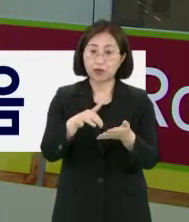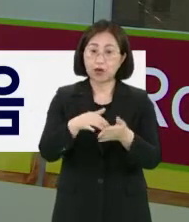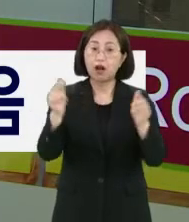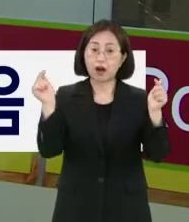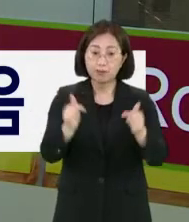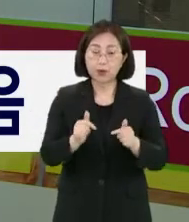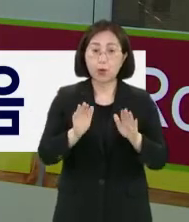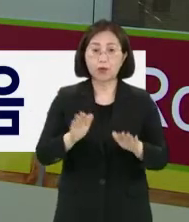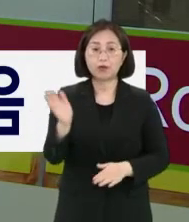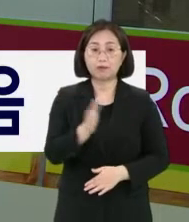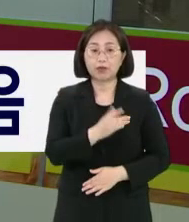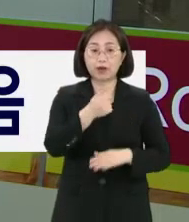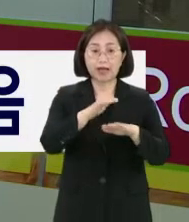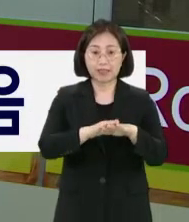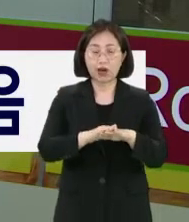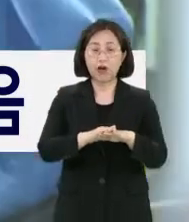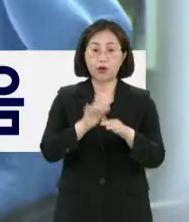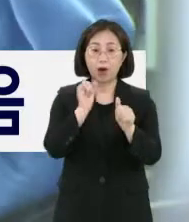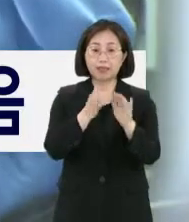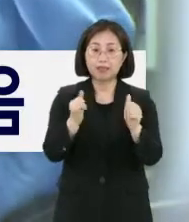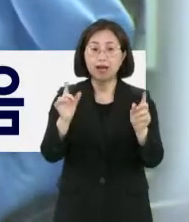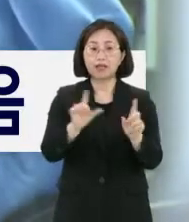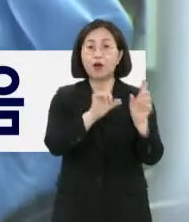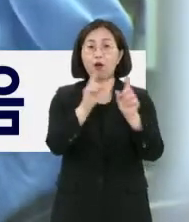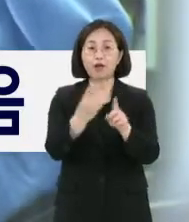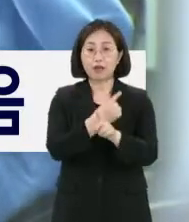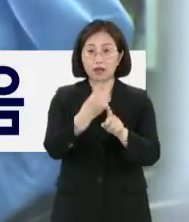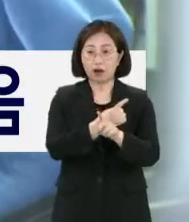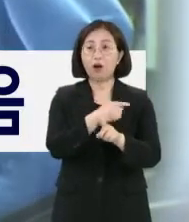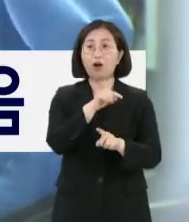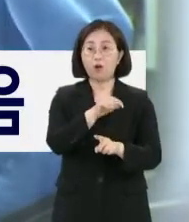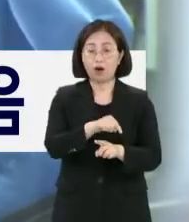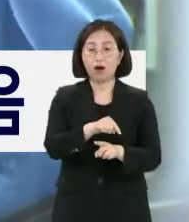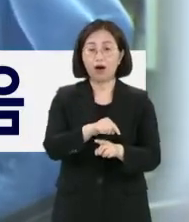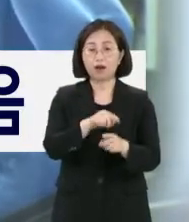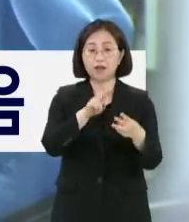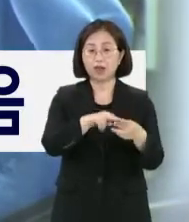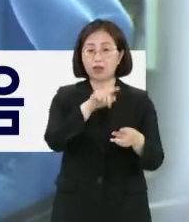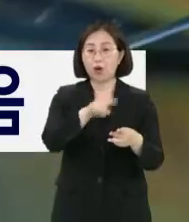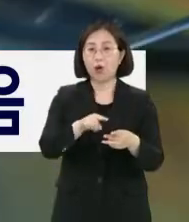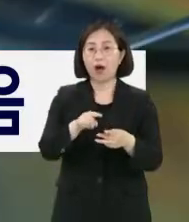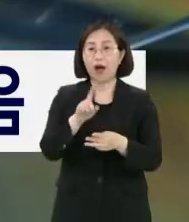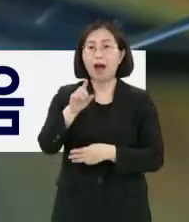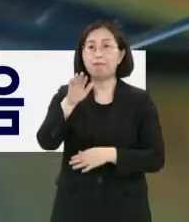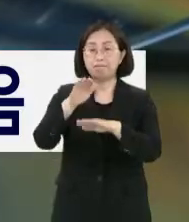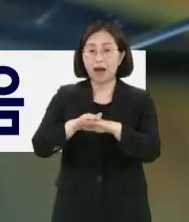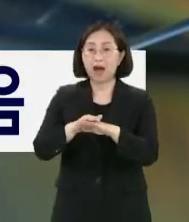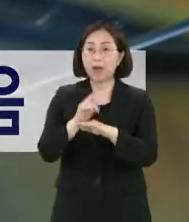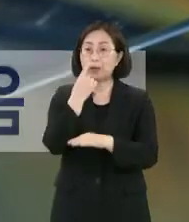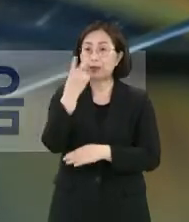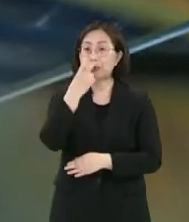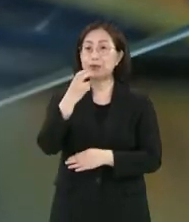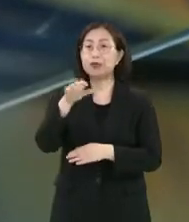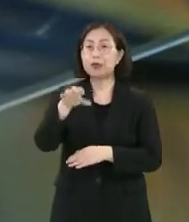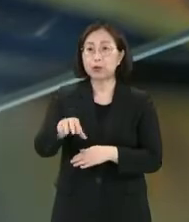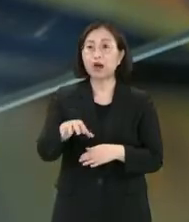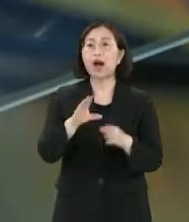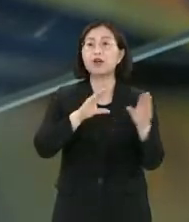추세에 따라 오늘부터 대전 지역 확진자 생활치료센터와 한밭종합운동장 임시선별검사소 운영이